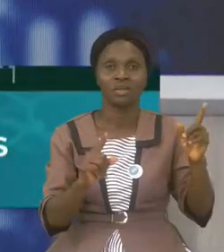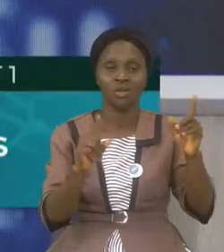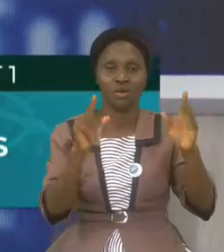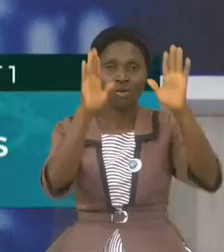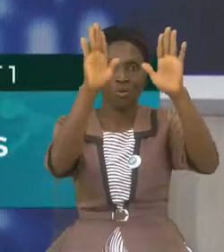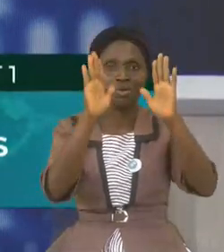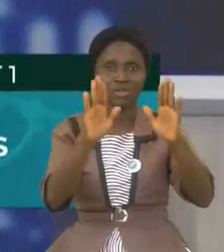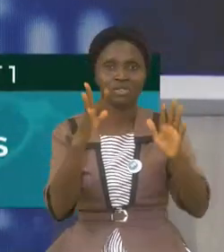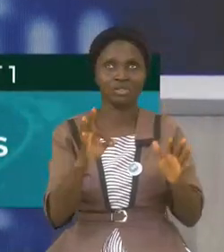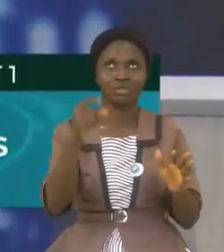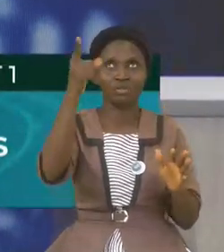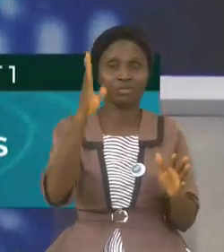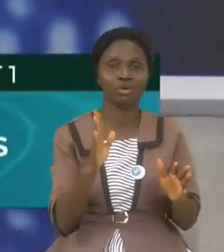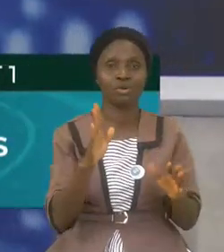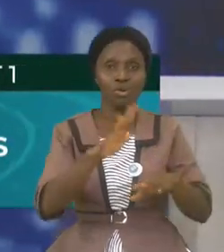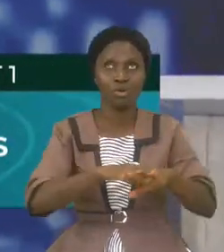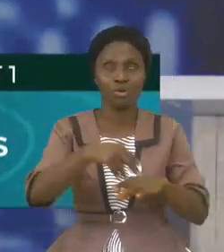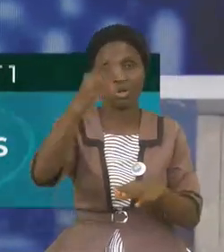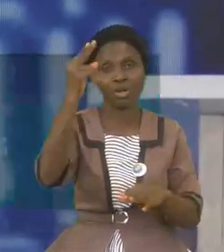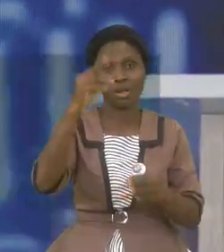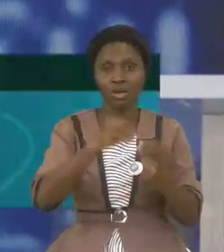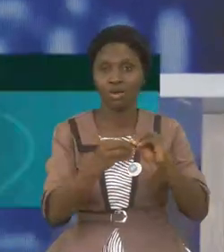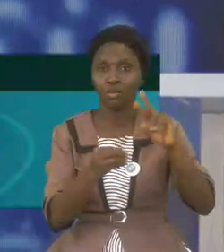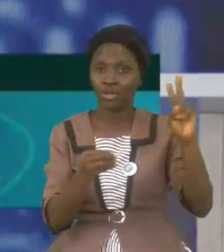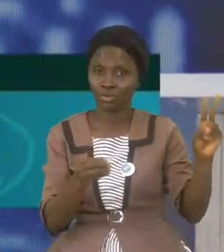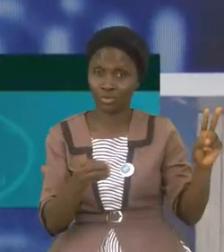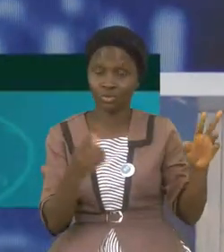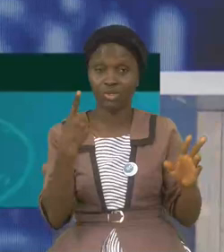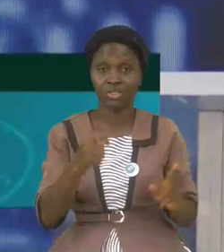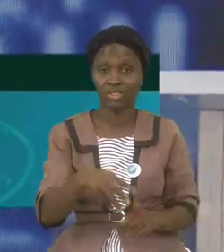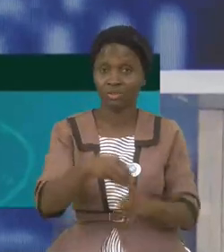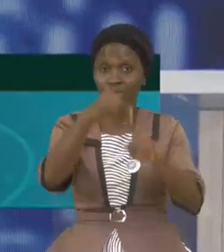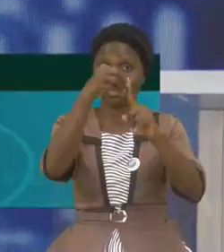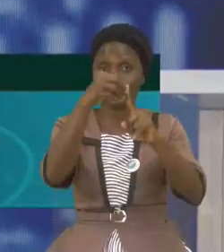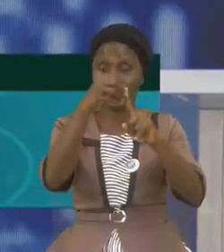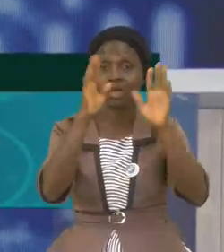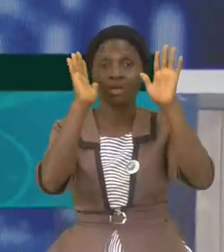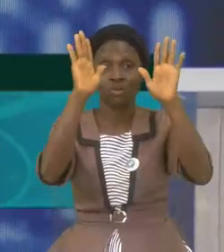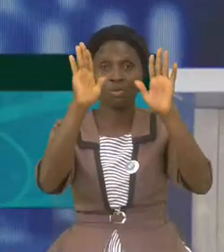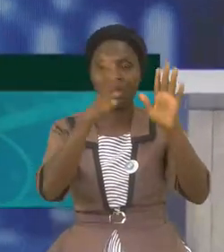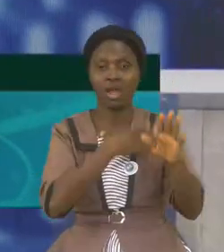Premier sous-thème, les signes et prodiges surnaturels du Dieu très haut. 2.